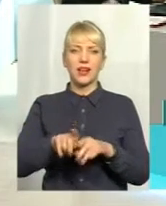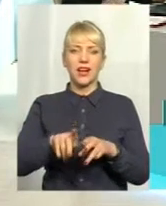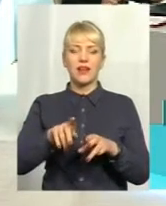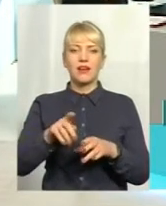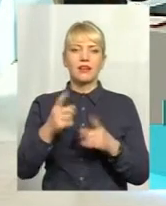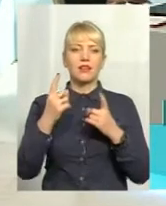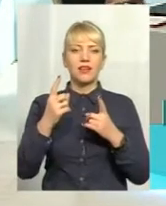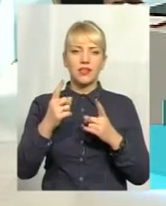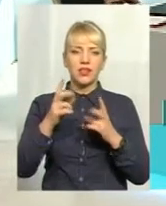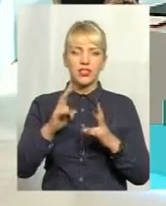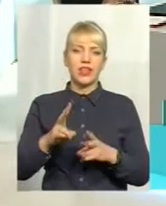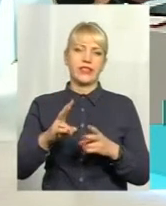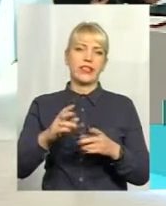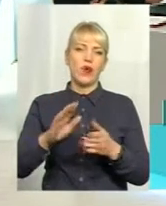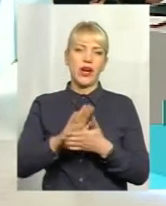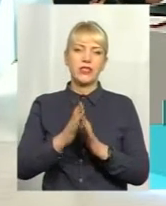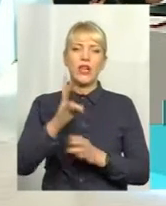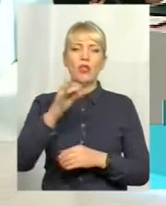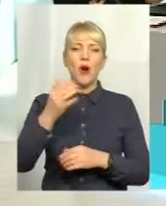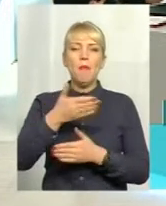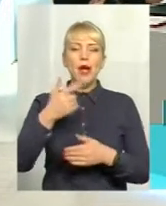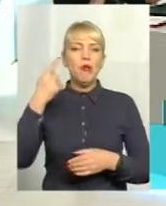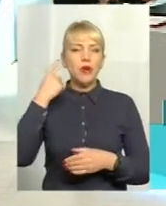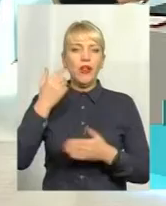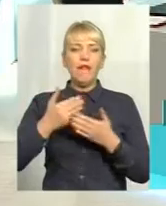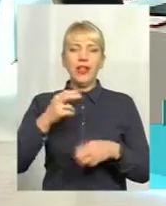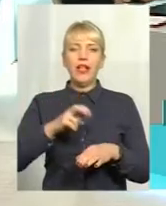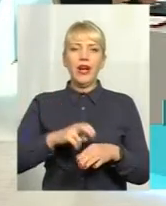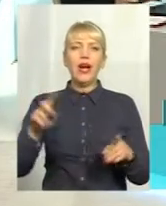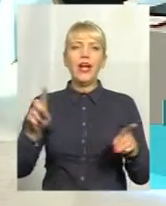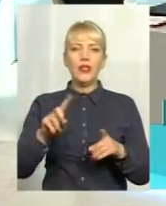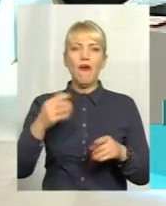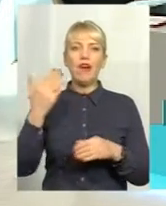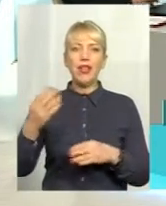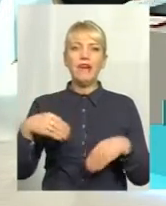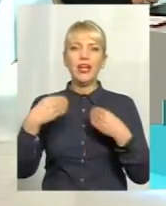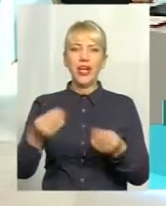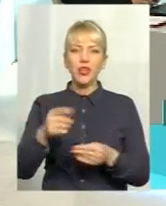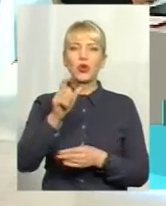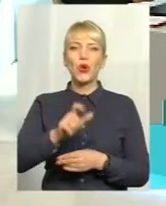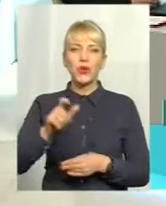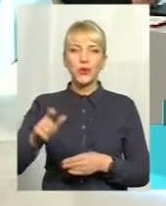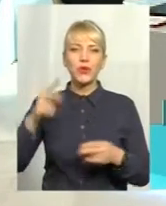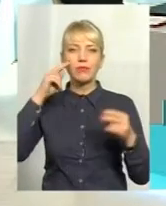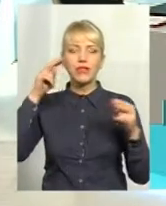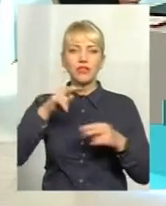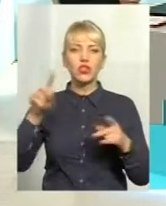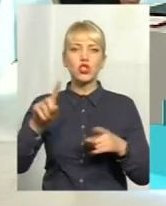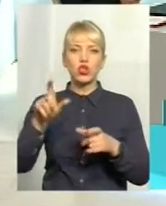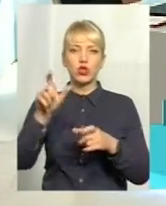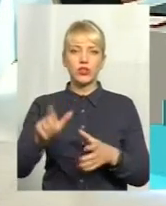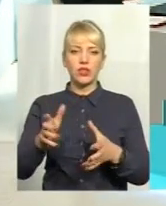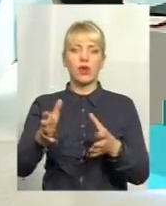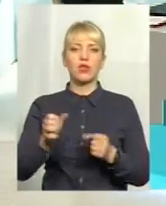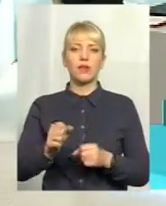тим ми почули від лікаря, що вони видають людям, ну, засвідчують те, що людина отримала травму там в певному